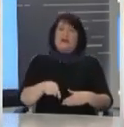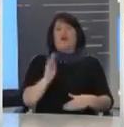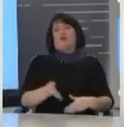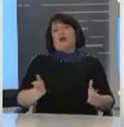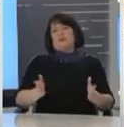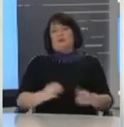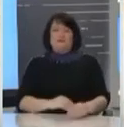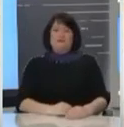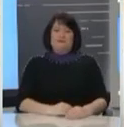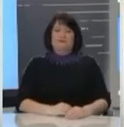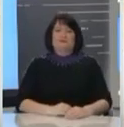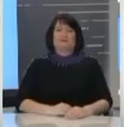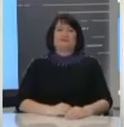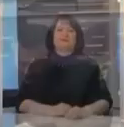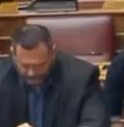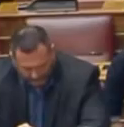της.